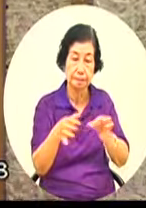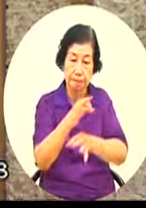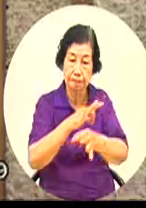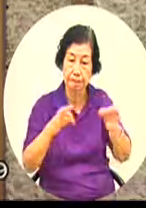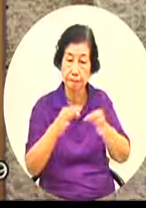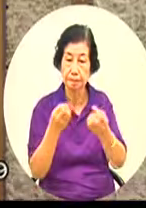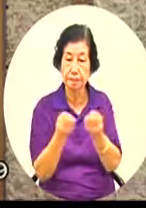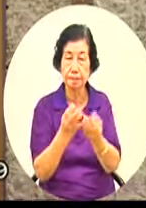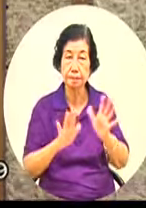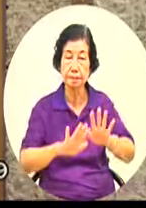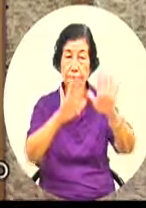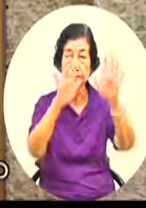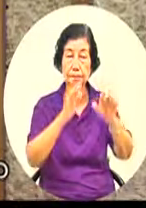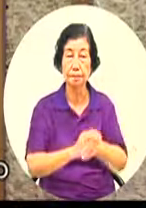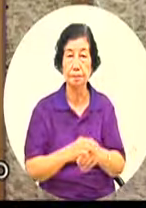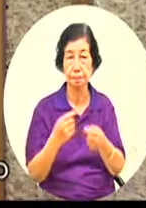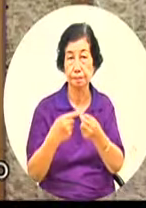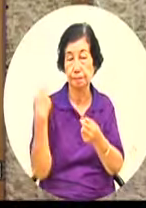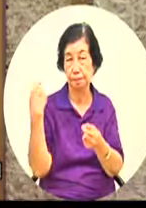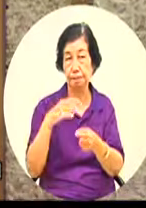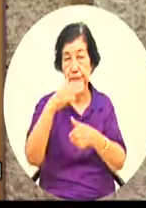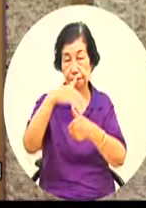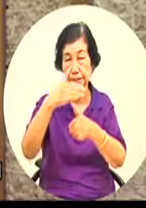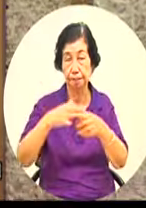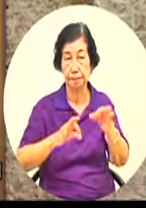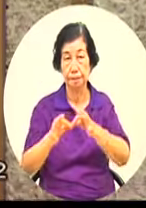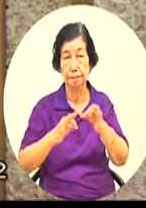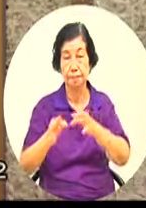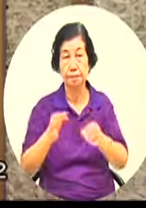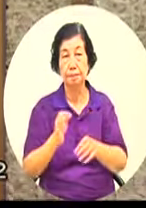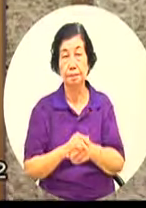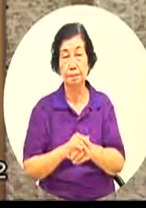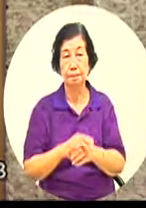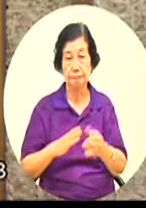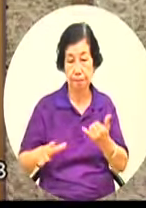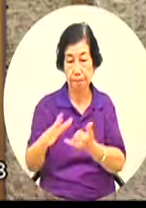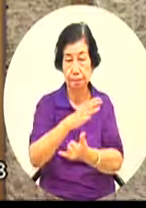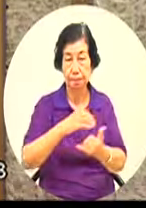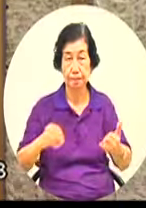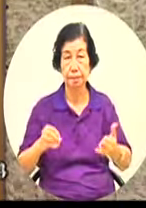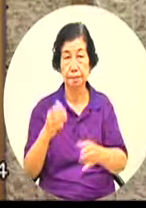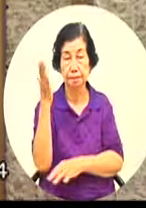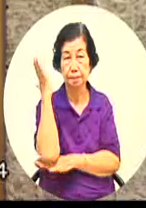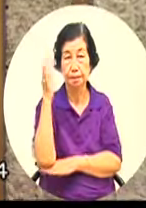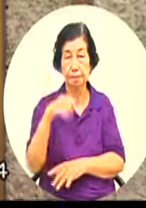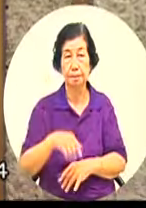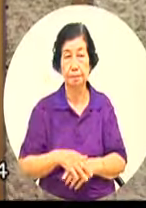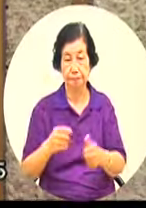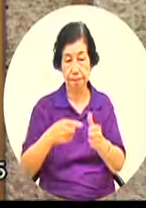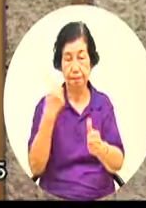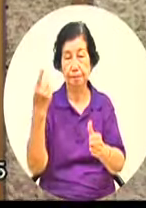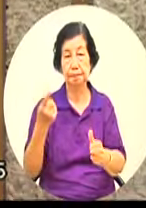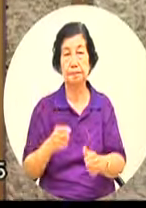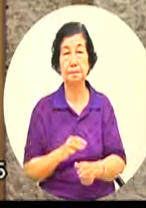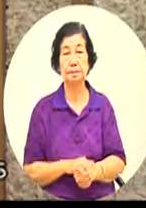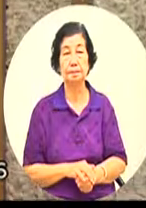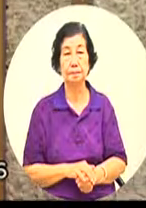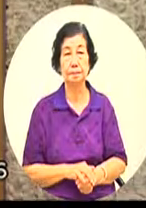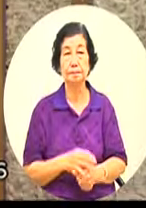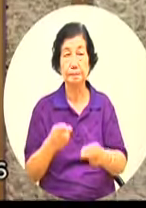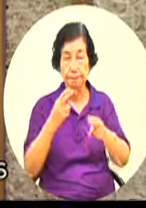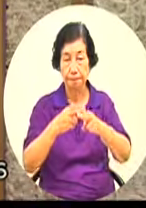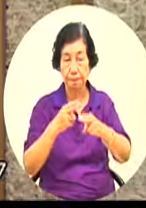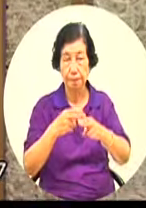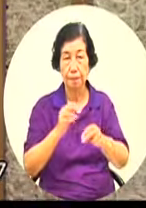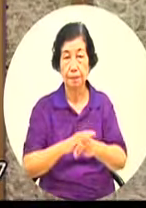相关的努力。好，去年我们的招商的成果好，在全国各地方政府之中也是第一名。那我相信我们宣传高